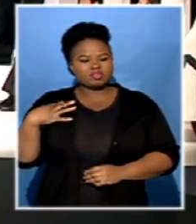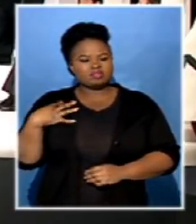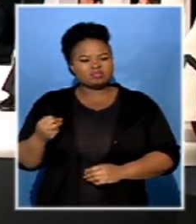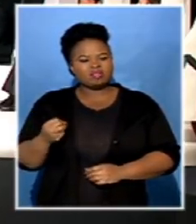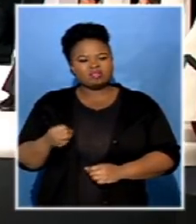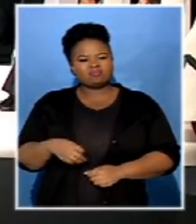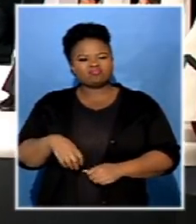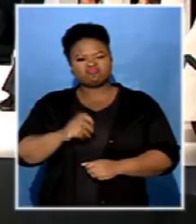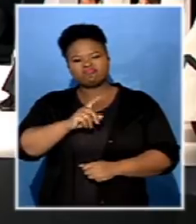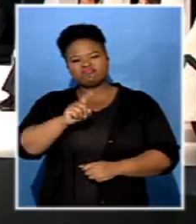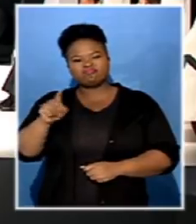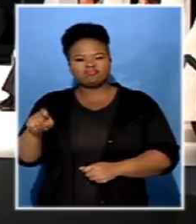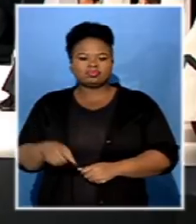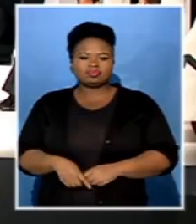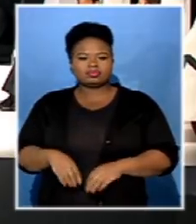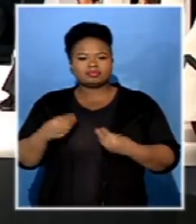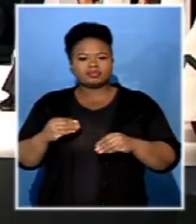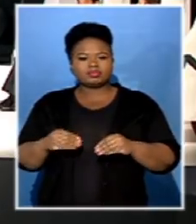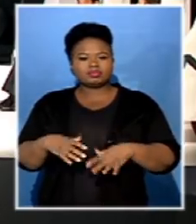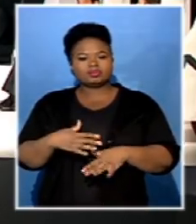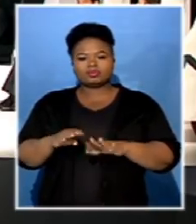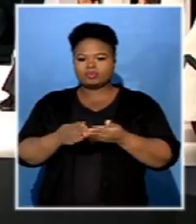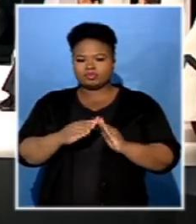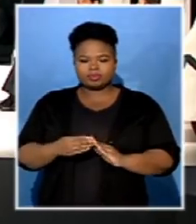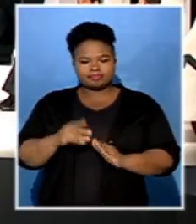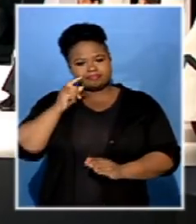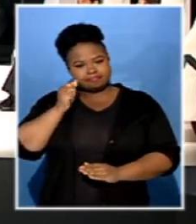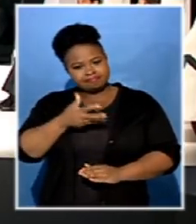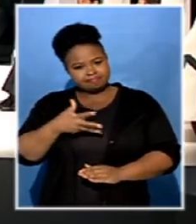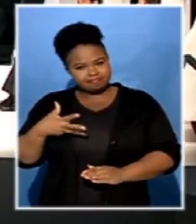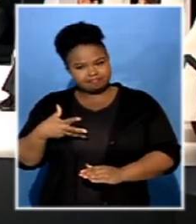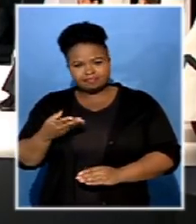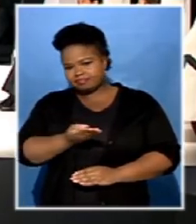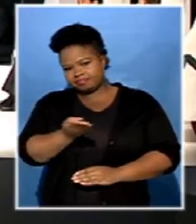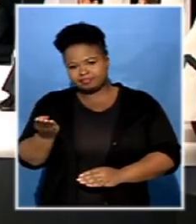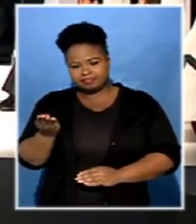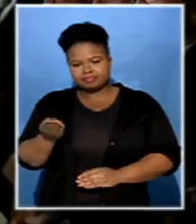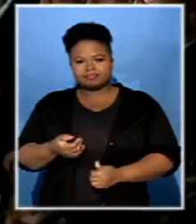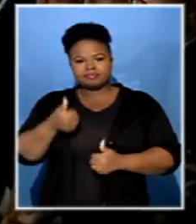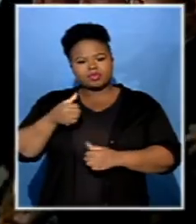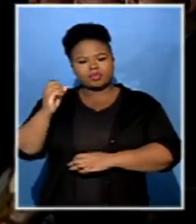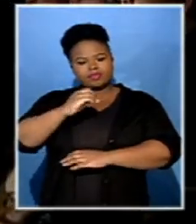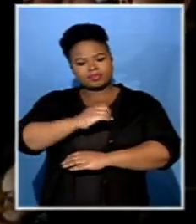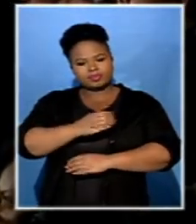各位工商界的朋友, Friends from the business community, 女士先生们, Ladies and gentlemen, 还有, Friends, 下午好, Good afternoon.